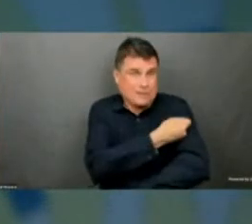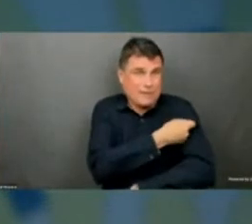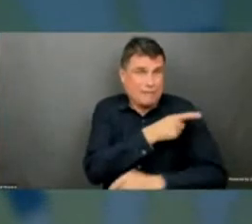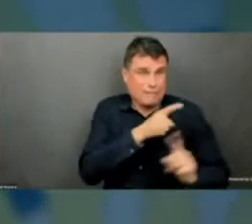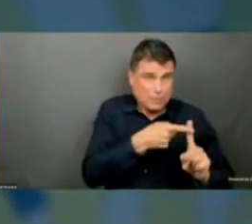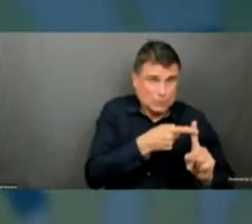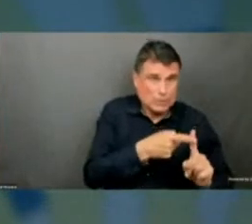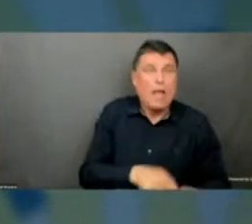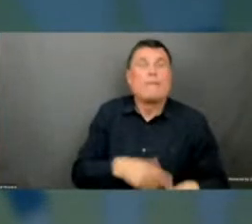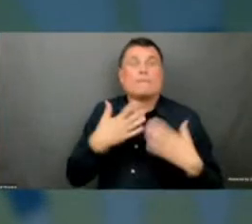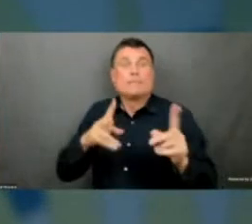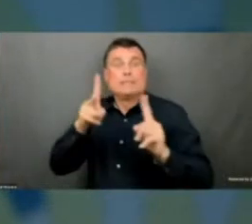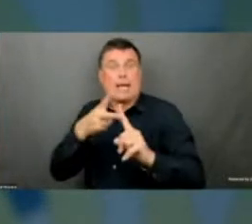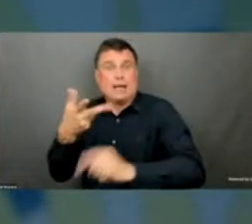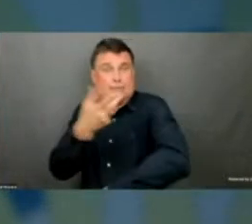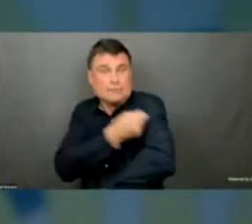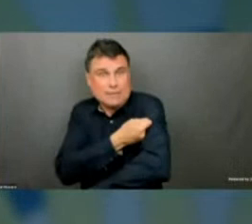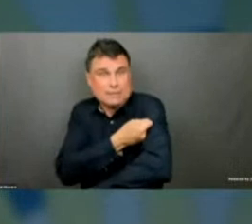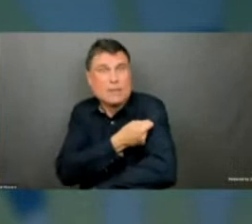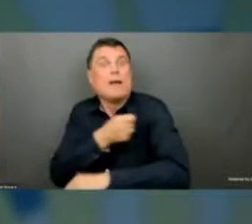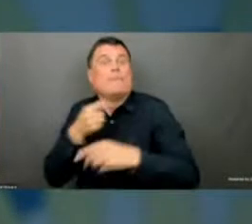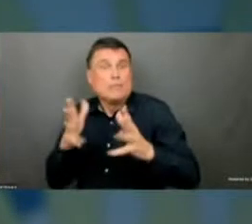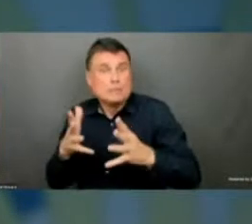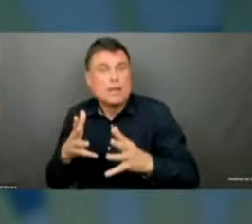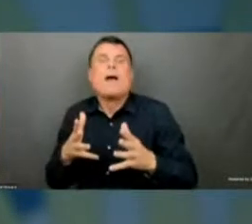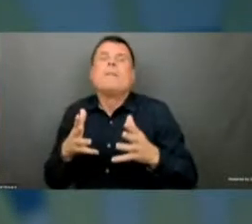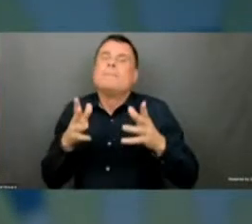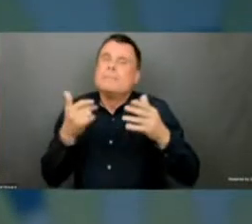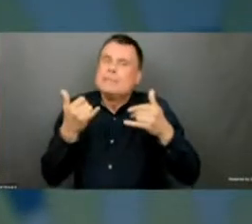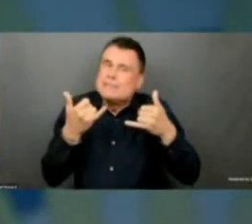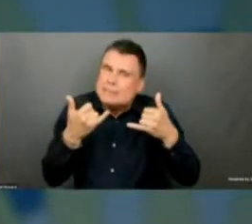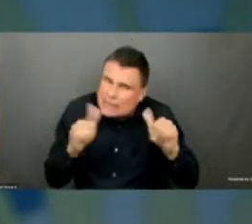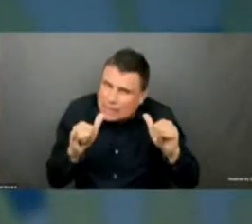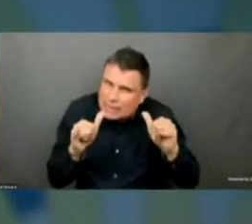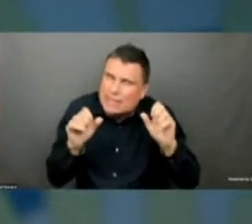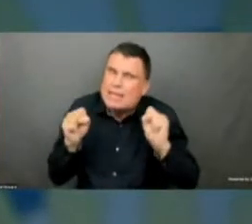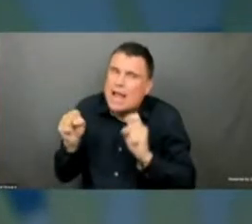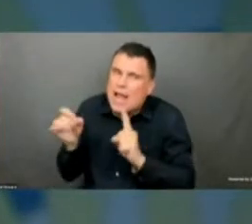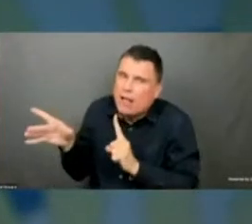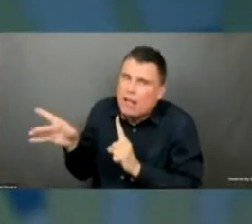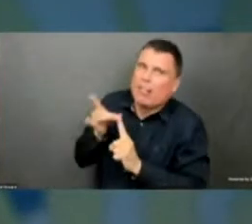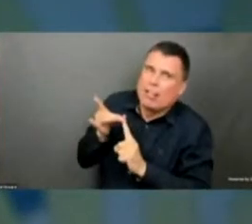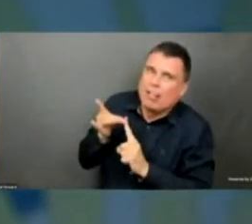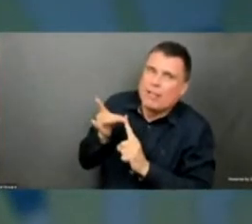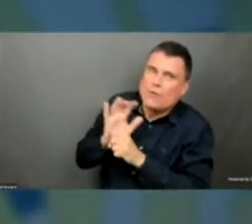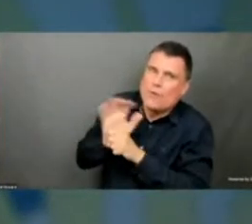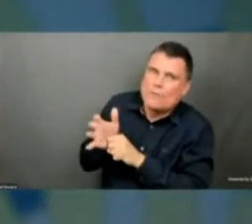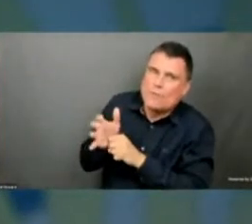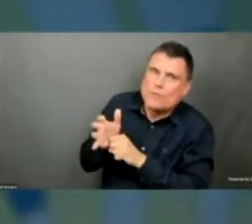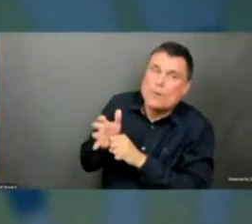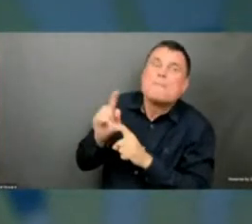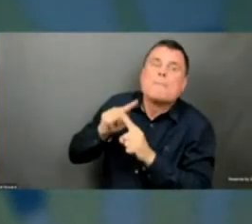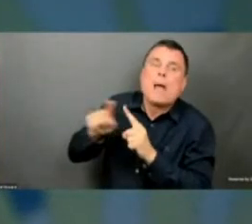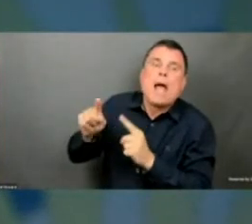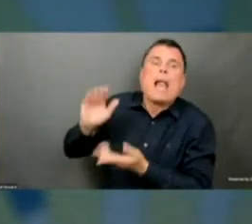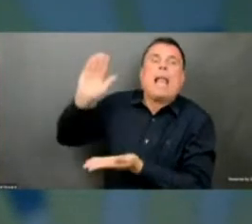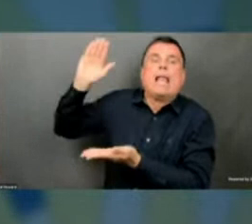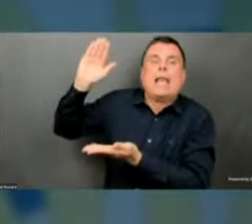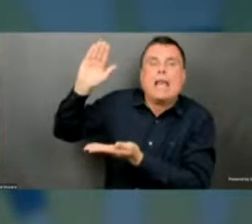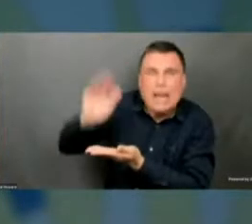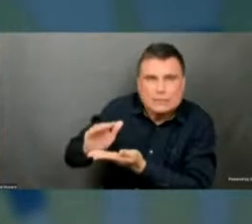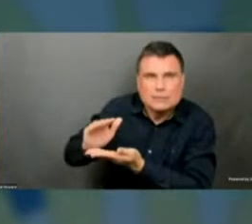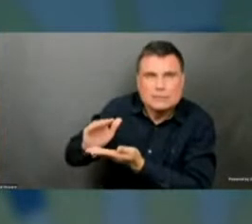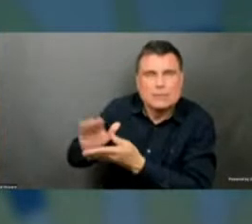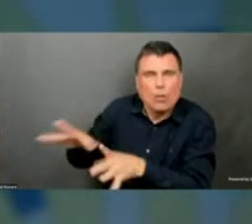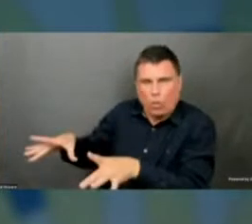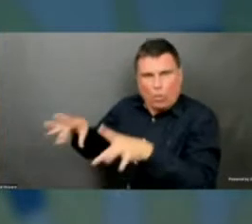they 疫 do 苗的人的风险 absolutely reduce your 感染的 risk 风 of 险 infection, 远远 and 低于这 importantly, 个 they 没 reduce 有 your 打过 risk 疫 of 苗的人 transmitting to others,